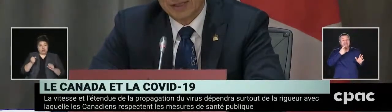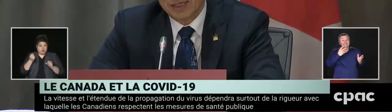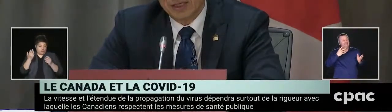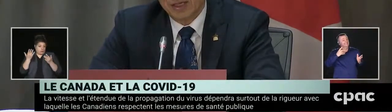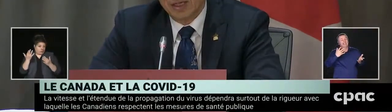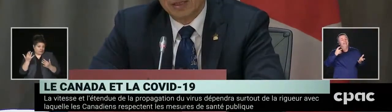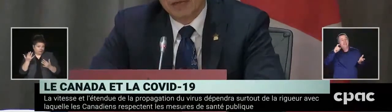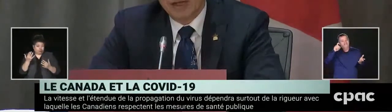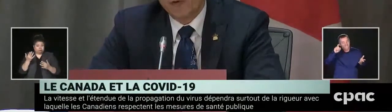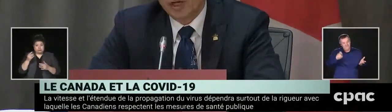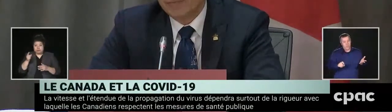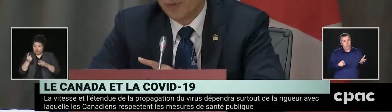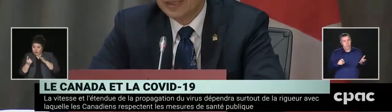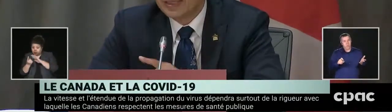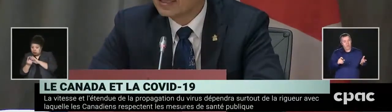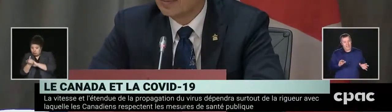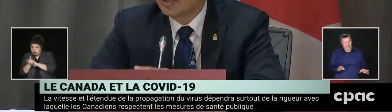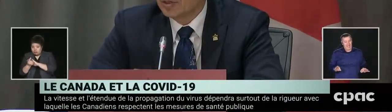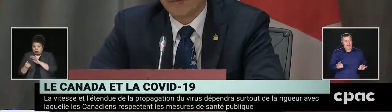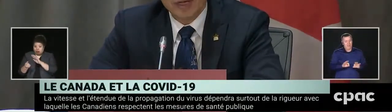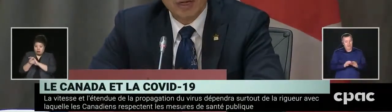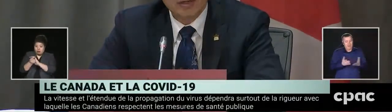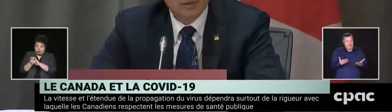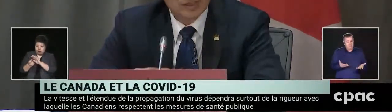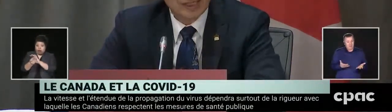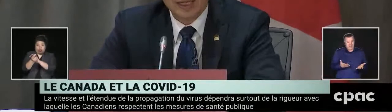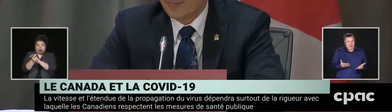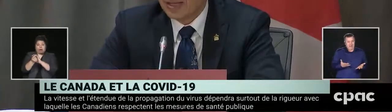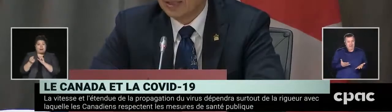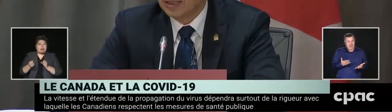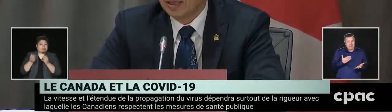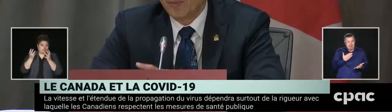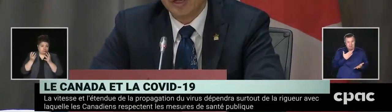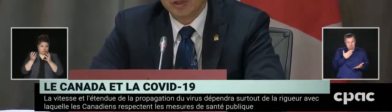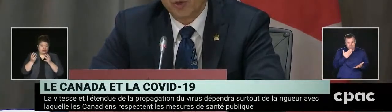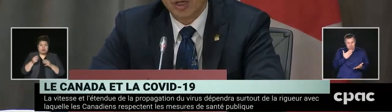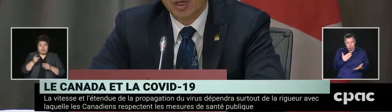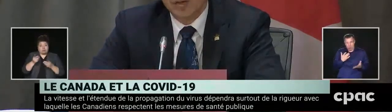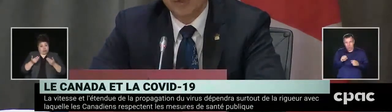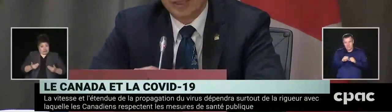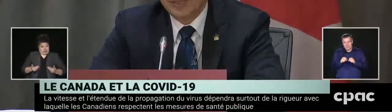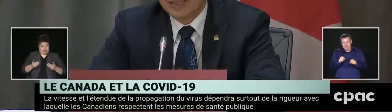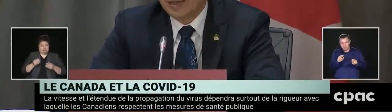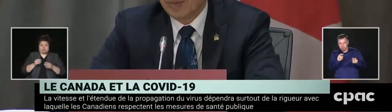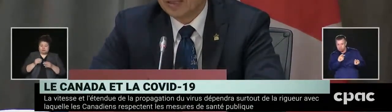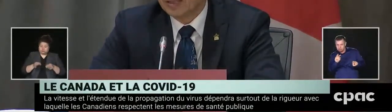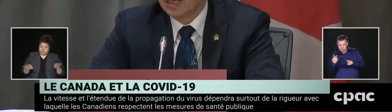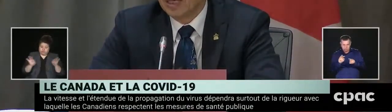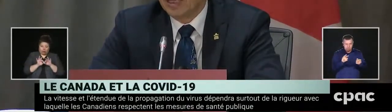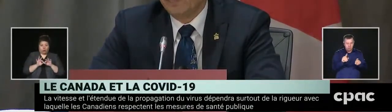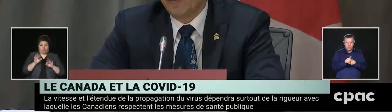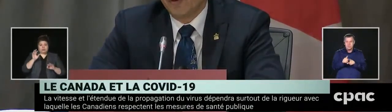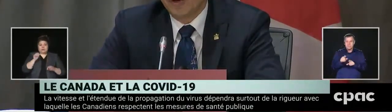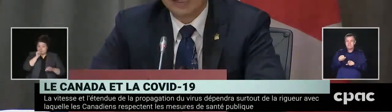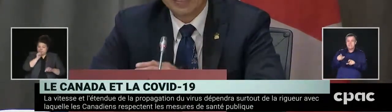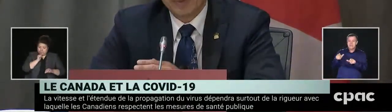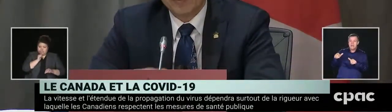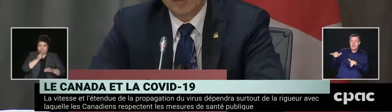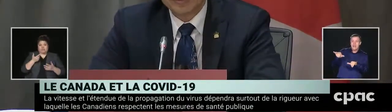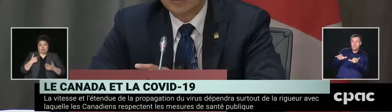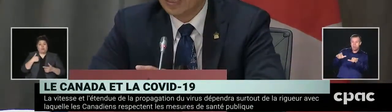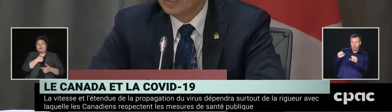de garder, d'avoir un bon système de surveillance et aussi la capacité laboratoire pour dépister parce que il